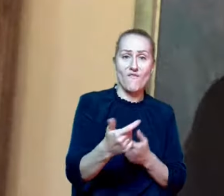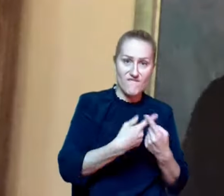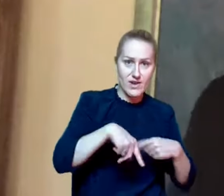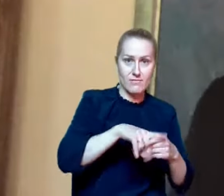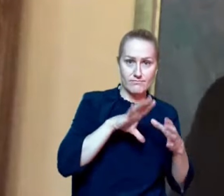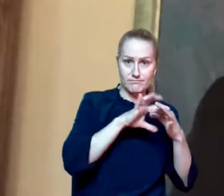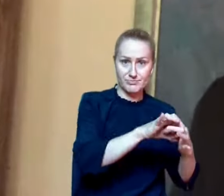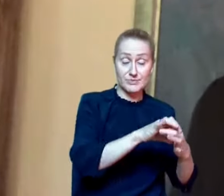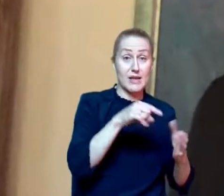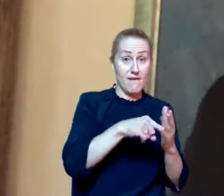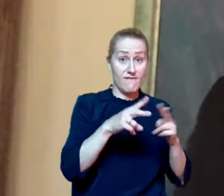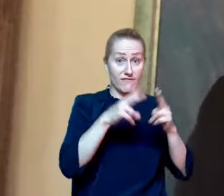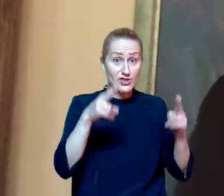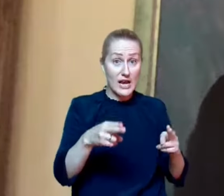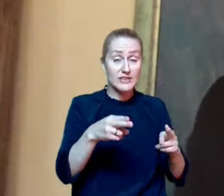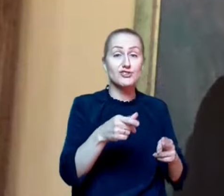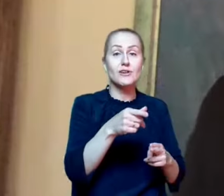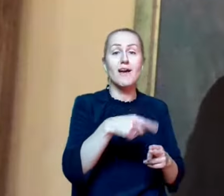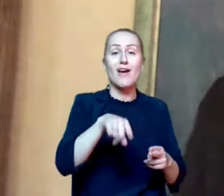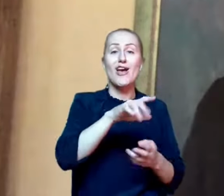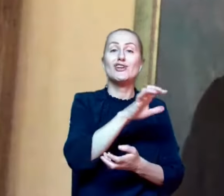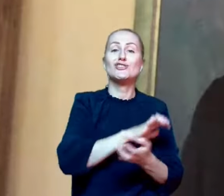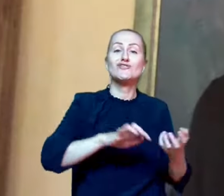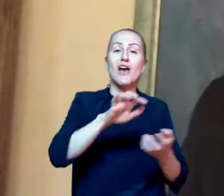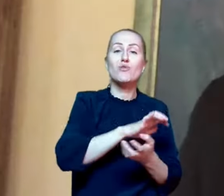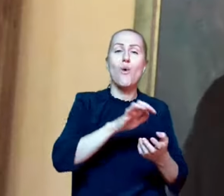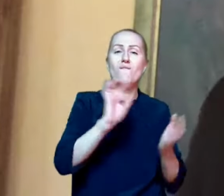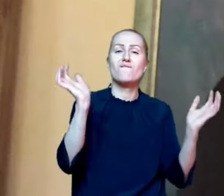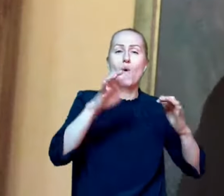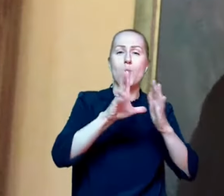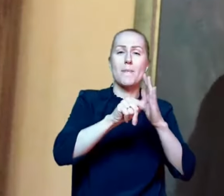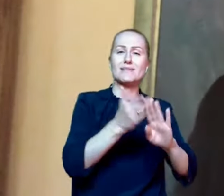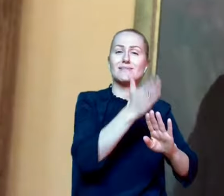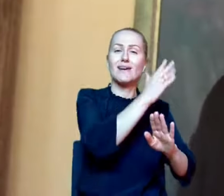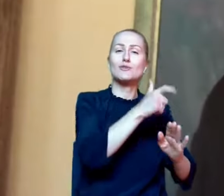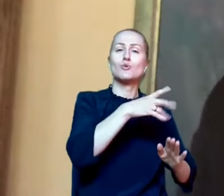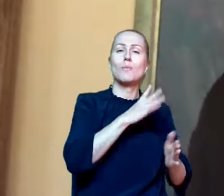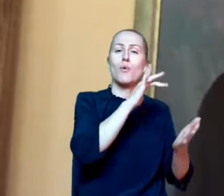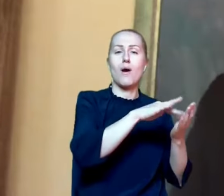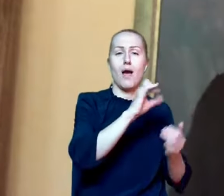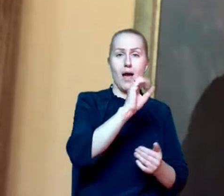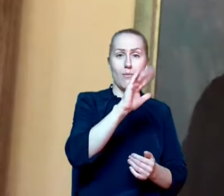Podczas edycji Światowego Forum Miejskiego w Abu Dhabi